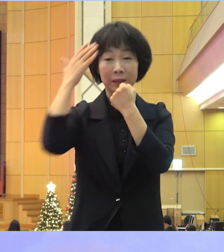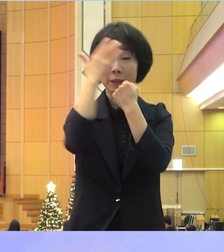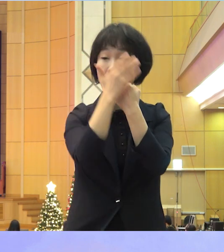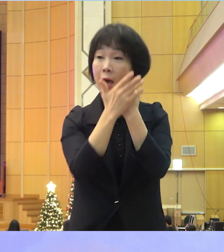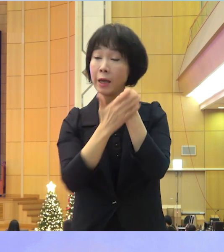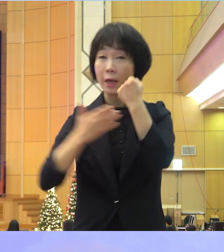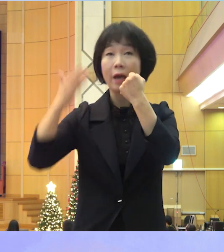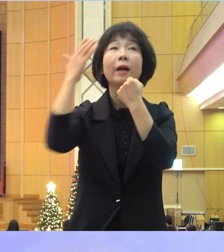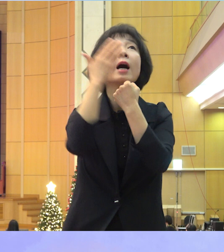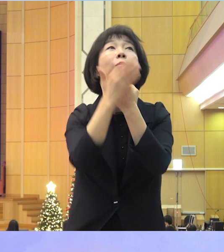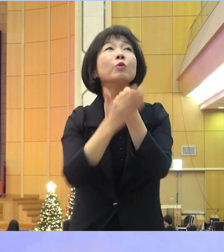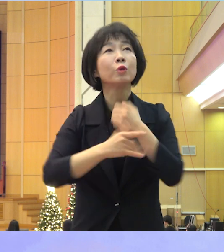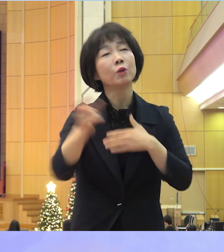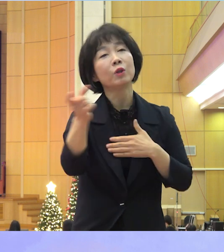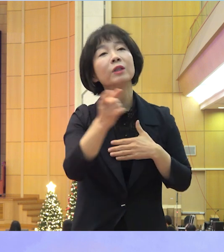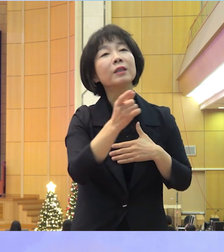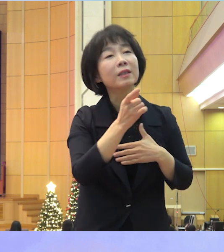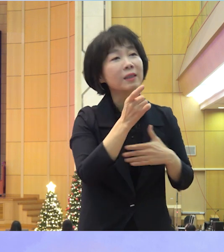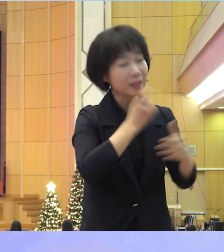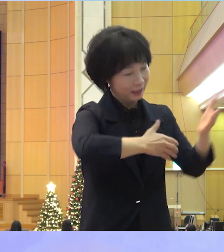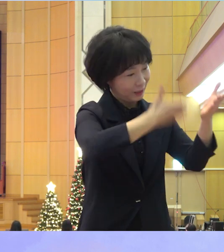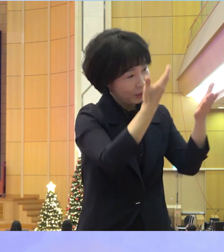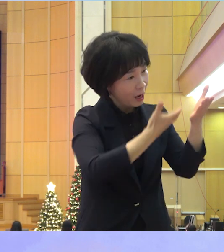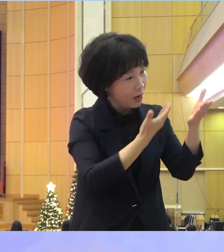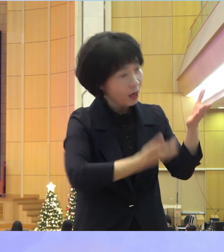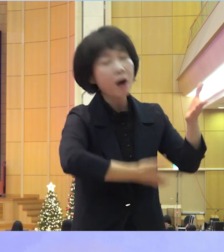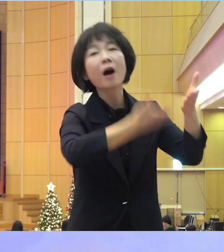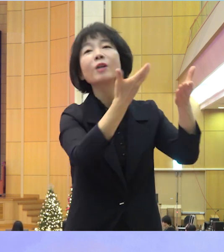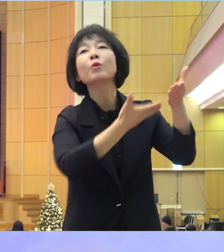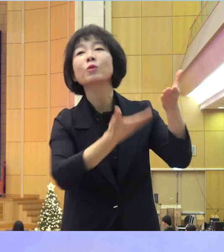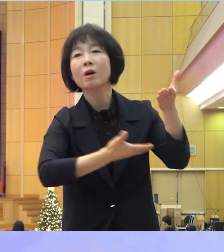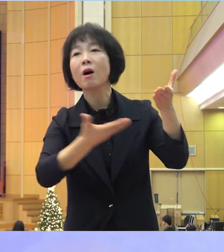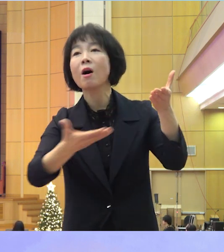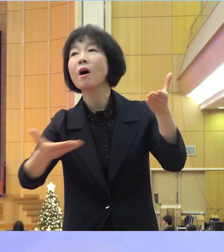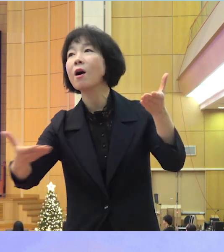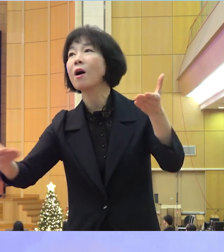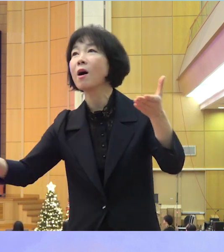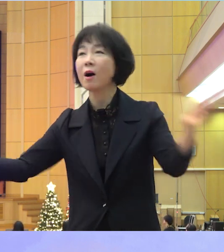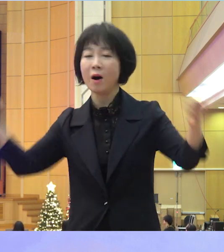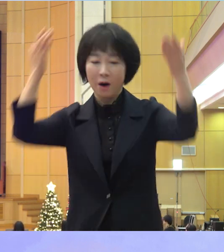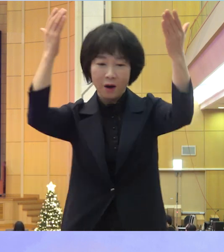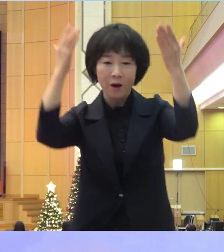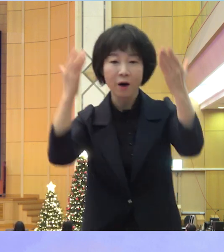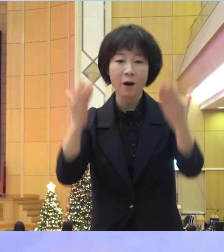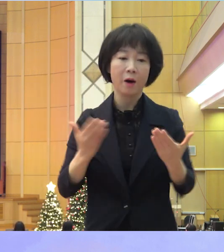하소서. 은혜의 강물 흐르게